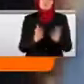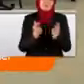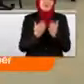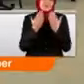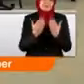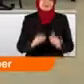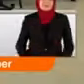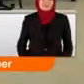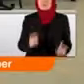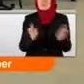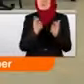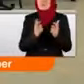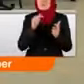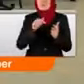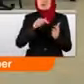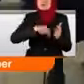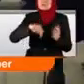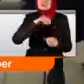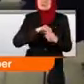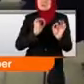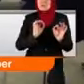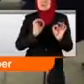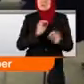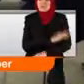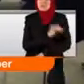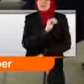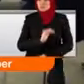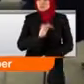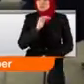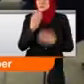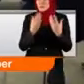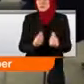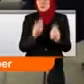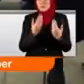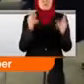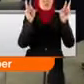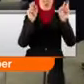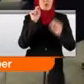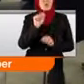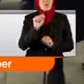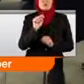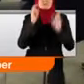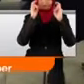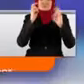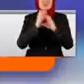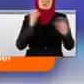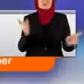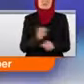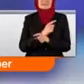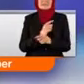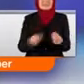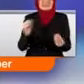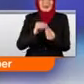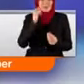bu toplantının genelinde tansiyon zaten yüksekti ancak Koru toplu taşıma zammına gelince sinirler daha da geldi